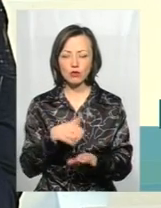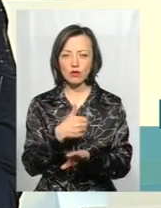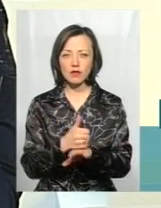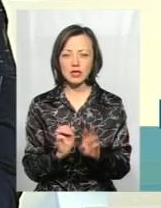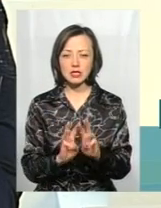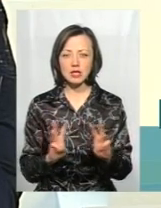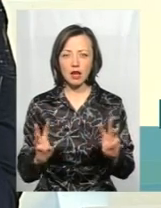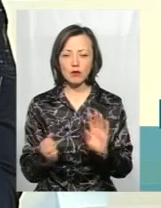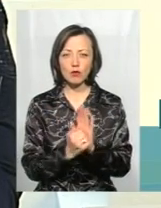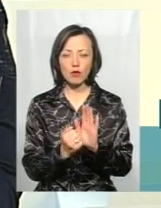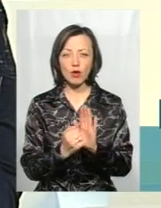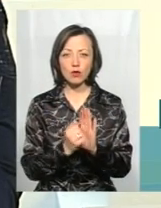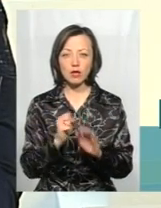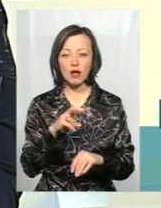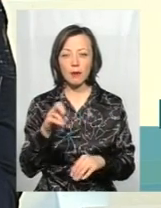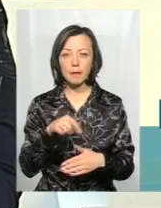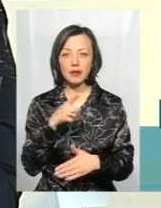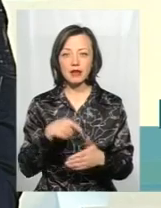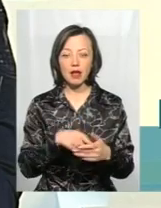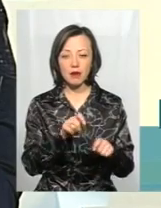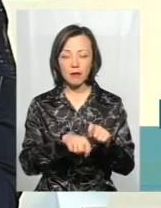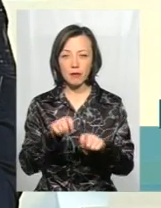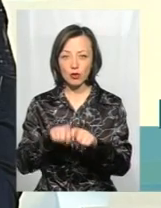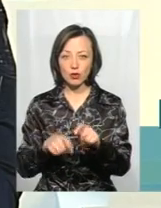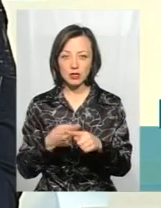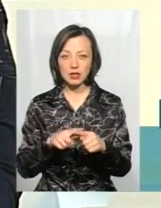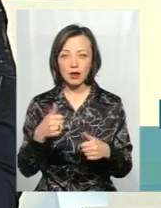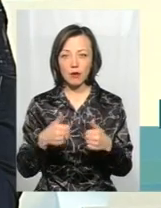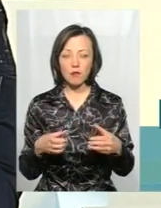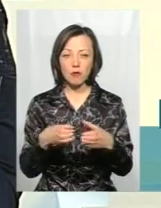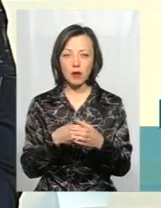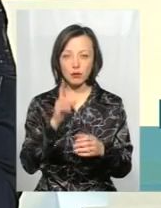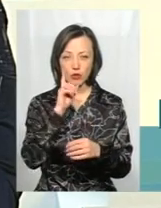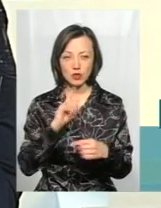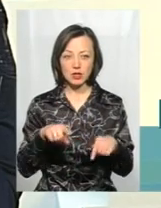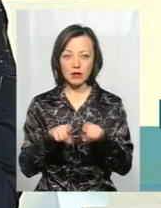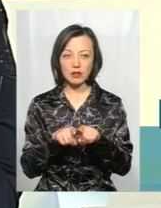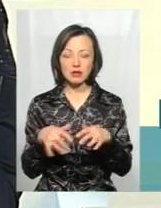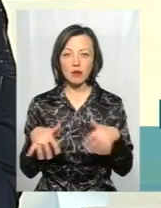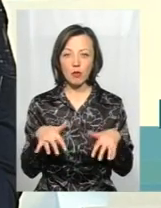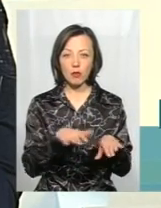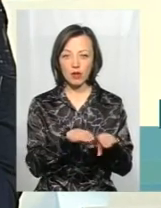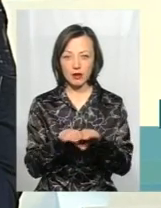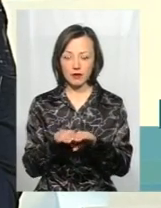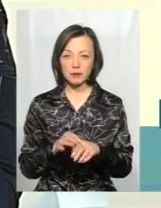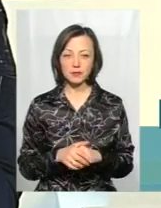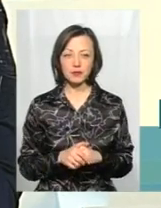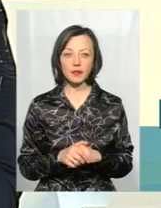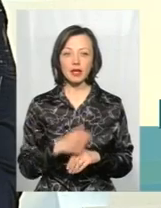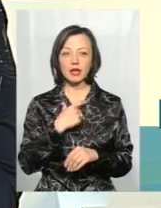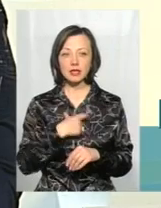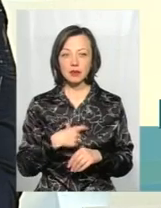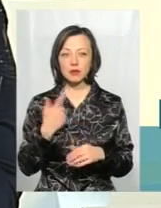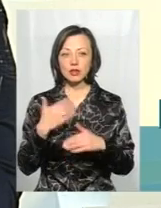вони публікуються, але питання моніторингу цих грантів все-таки в громадах поки що такому, на слабкому рівні. Тобто, ну, я для себе